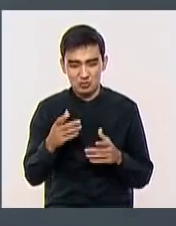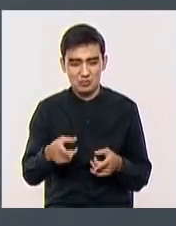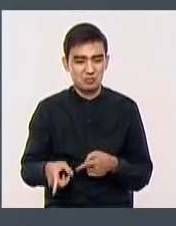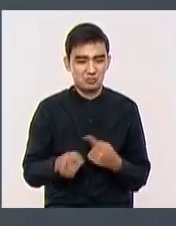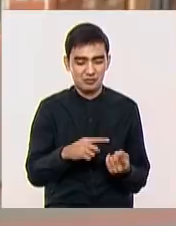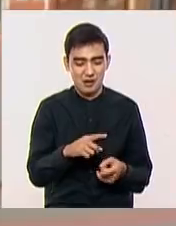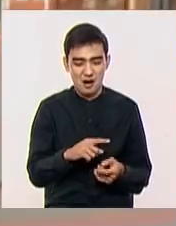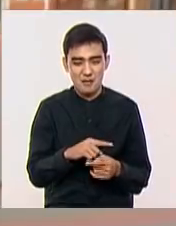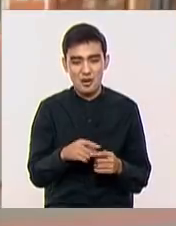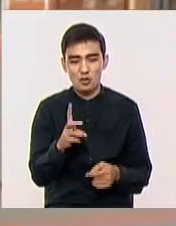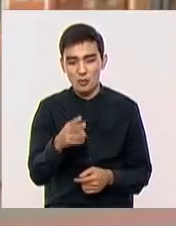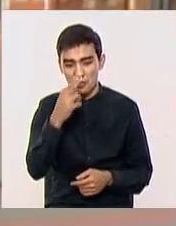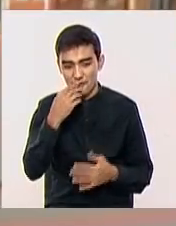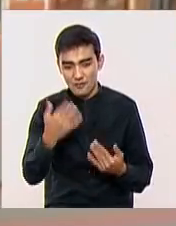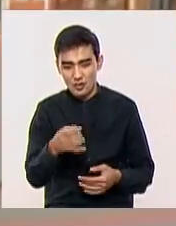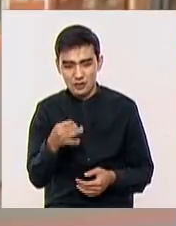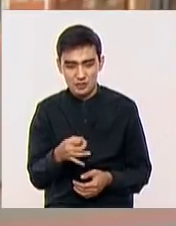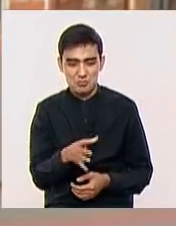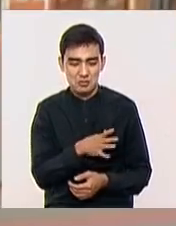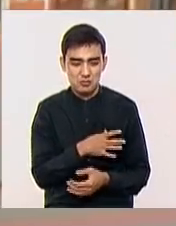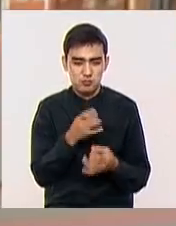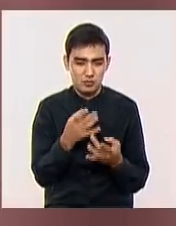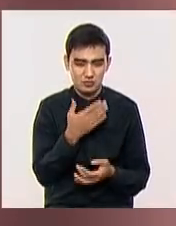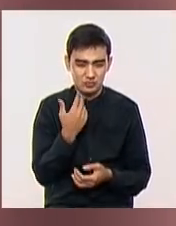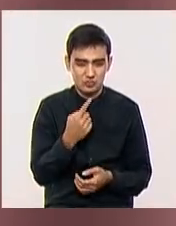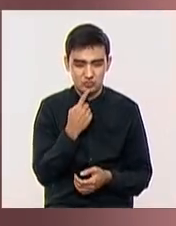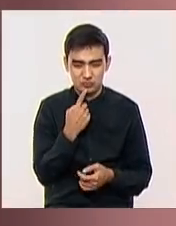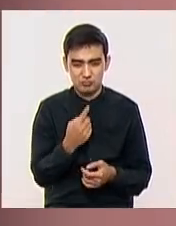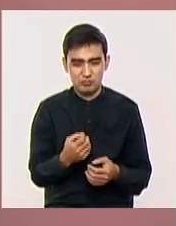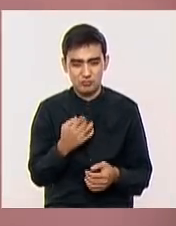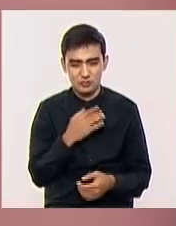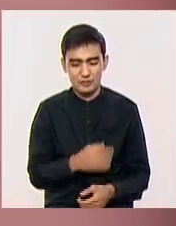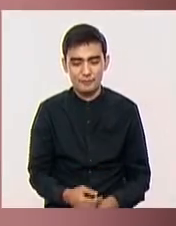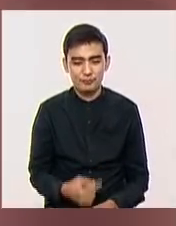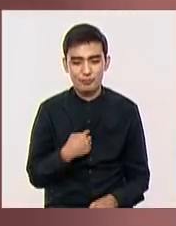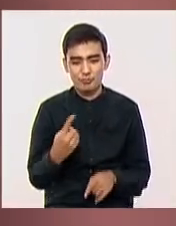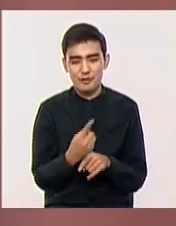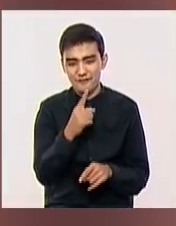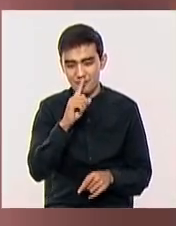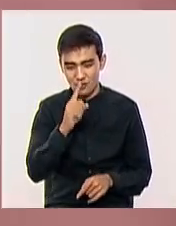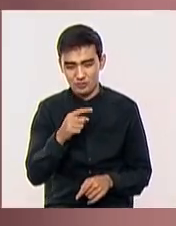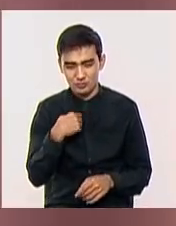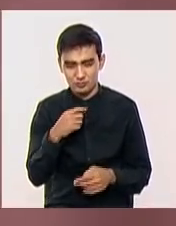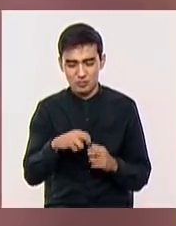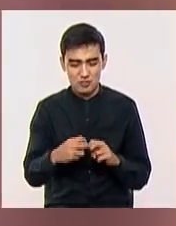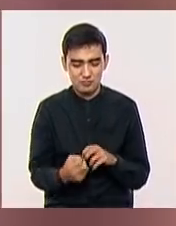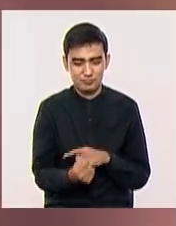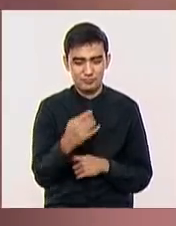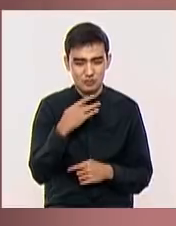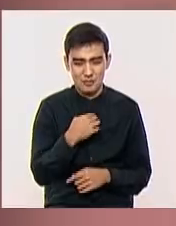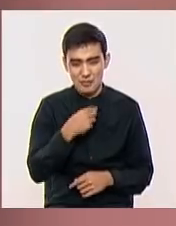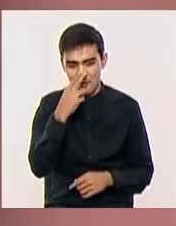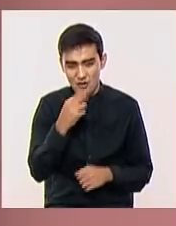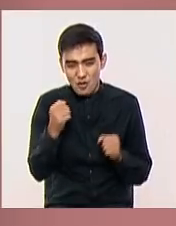же смог адаптироваться, отмечают, что было непросто. Первый год мы столкнулись с трудностями. Пришлось